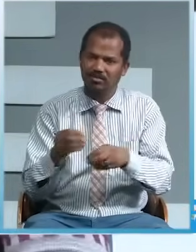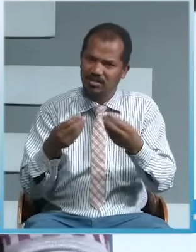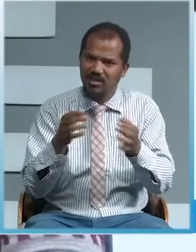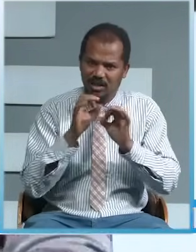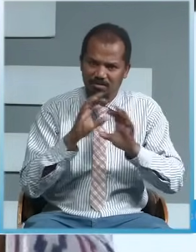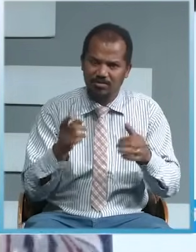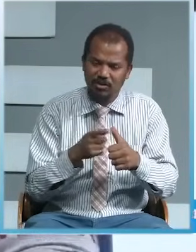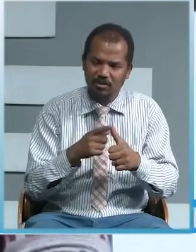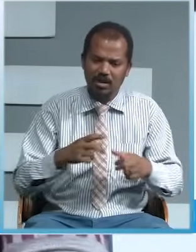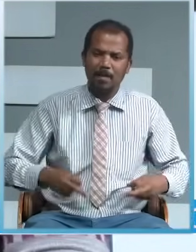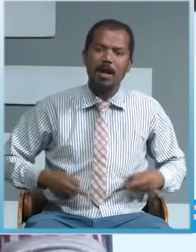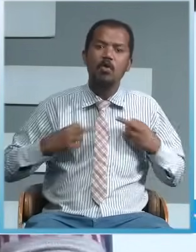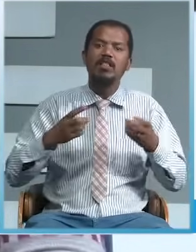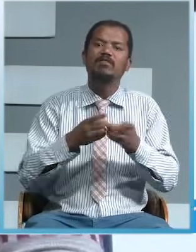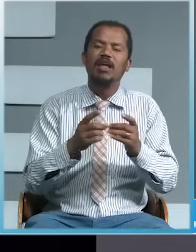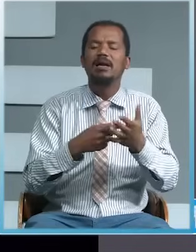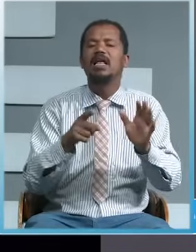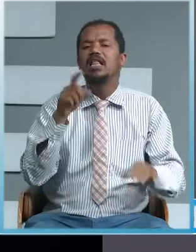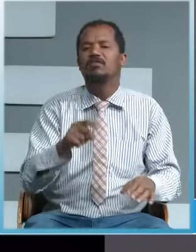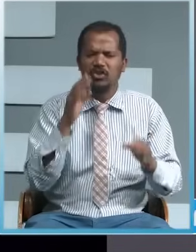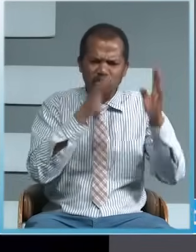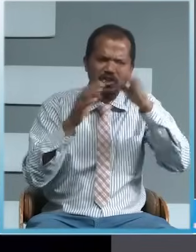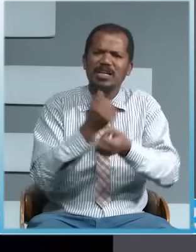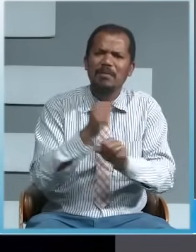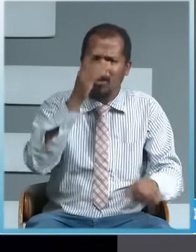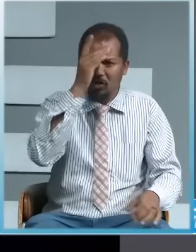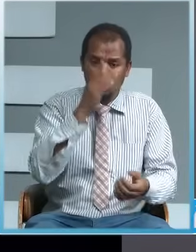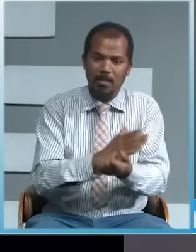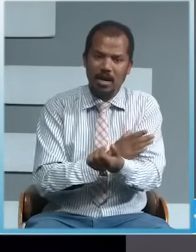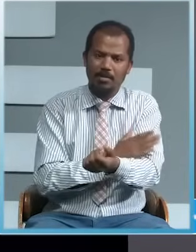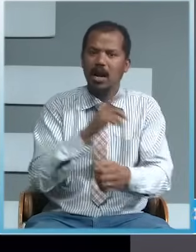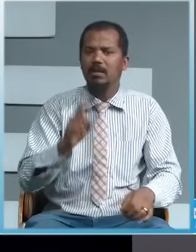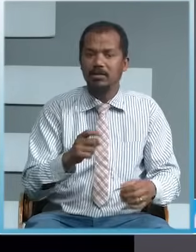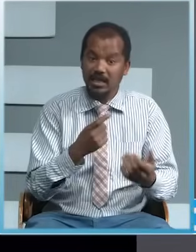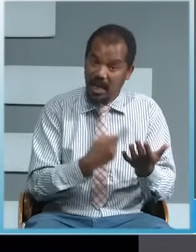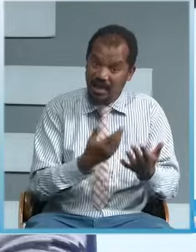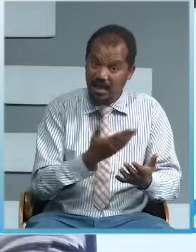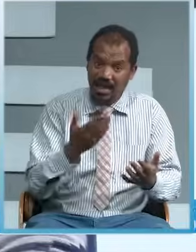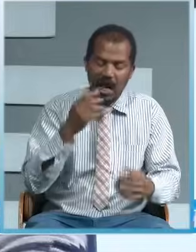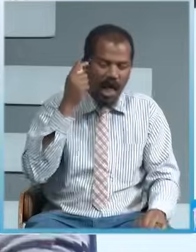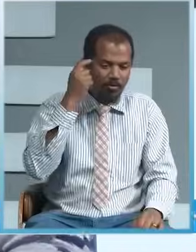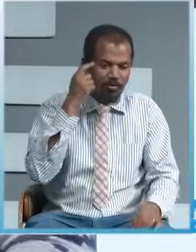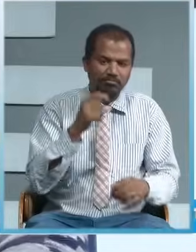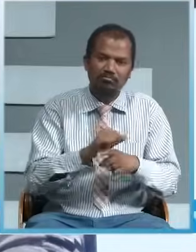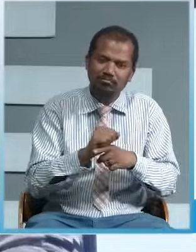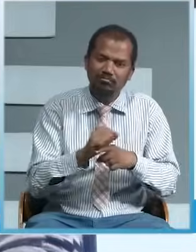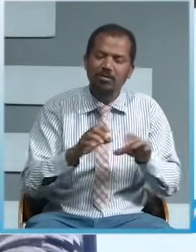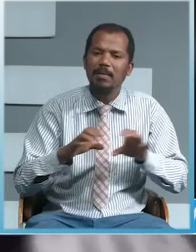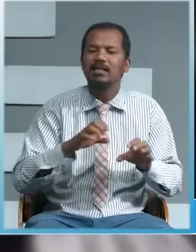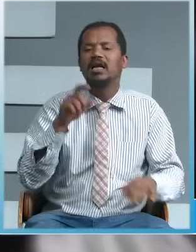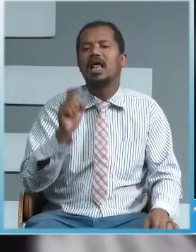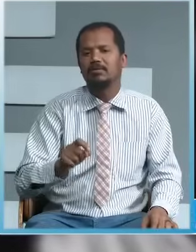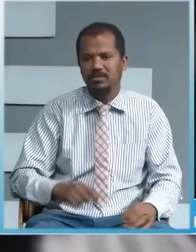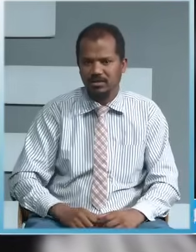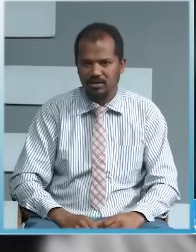መስጠት የለበትም መጀመሪያ በህይወት ፍሬ መገለጥ ያስፈልጋል ችግርን የመፍታት ክህሎት ማዳበር መቻል አለብን ያንን ነገር አይምሯችን ኤክሰርሳይዝ እንዲያደርግ